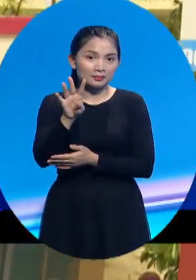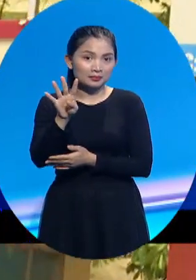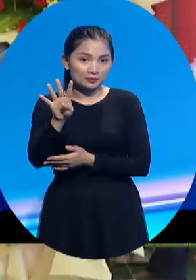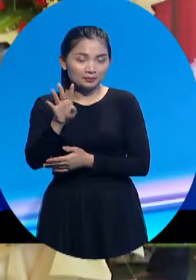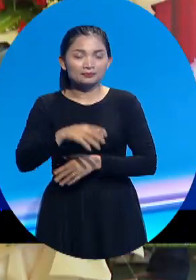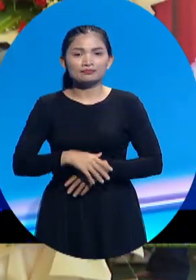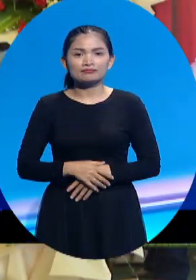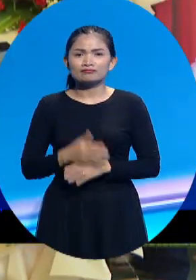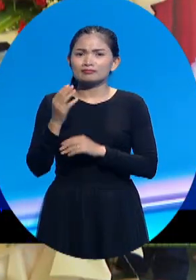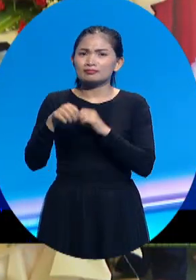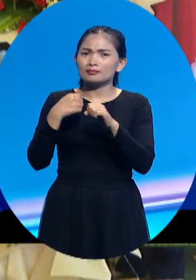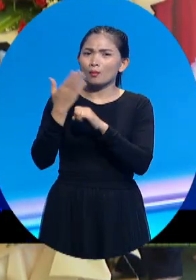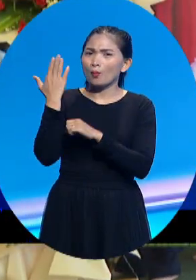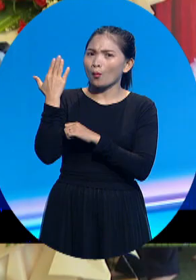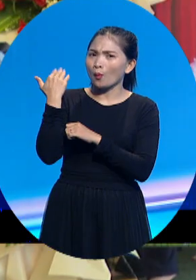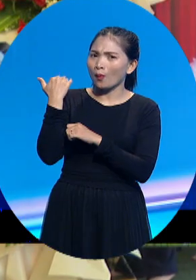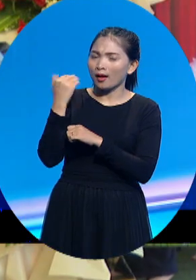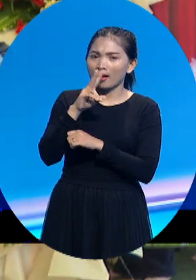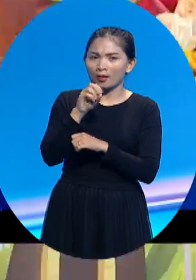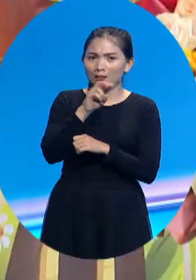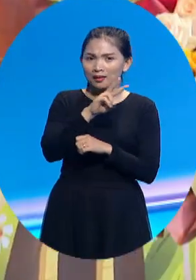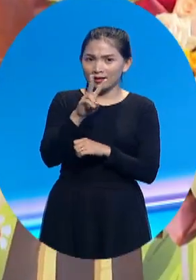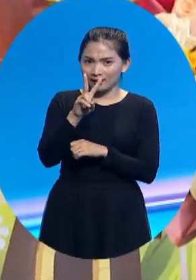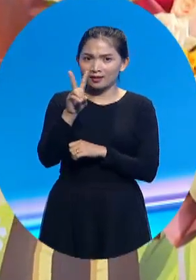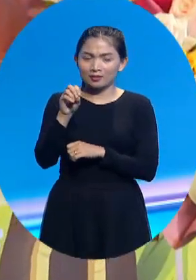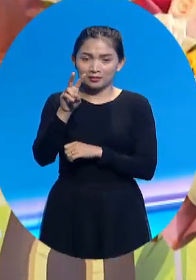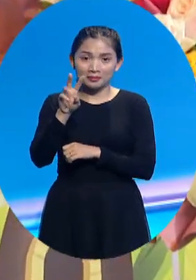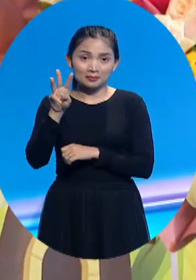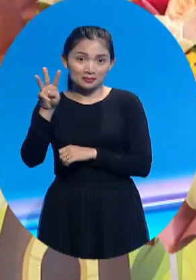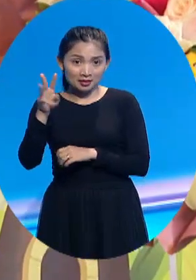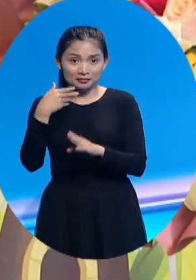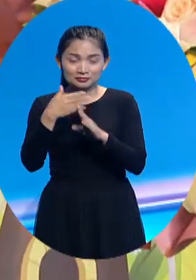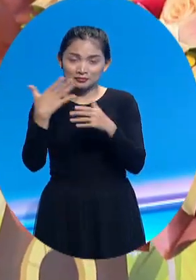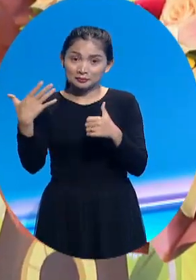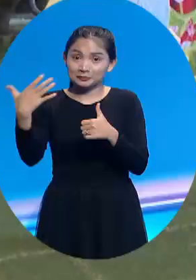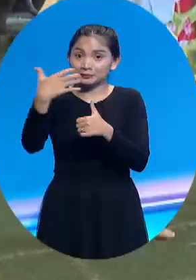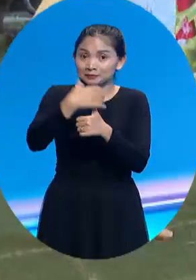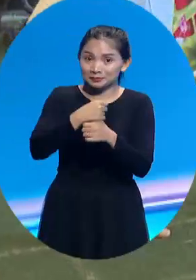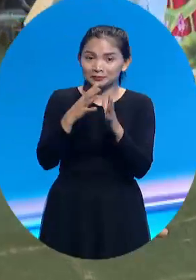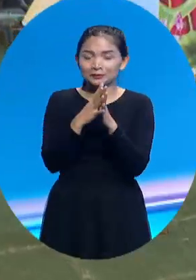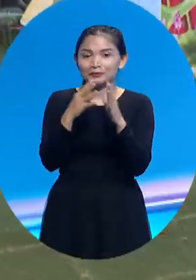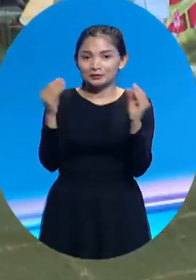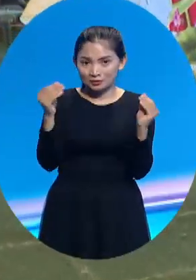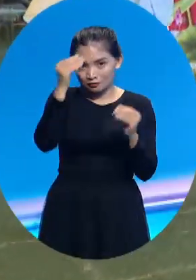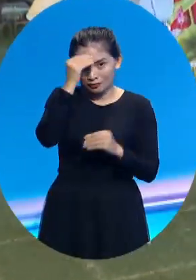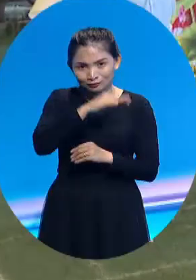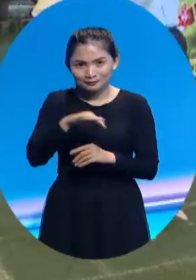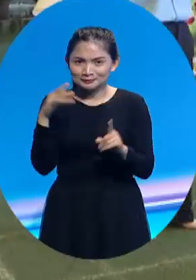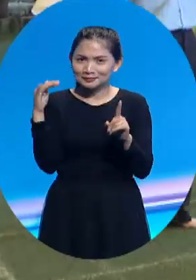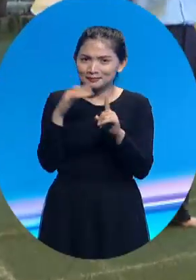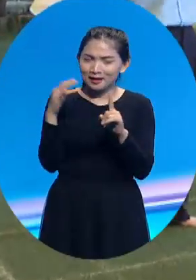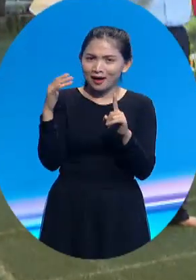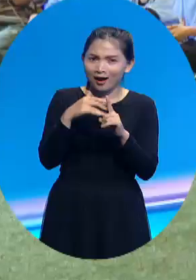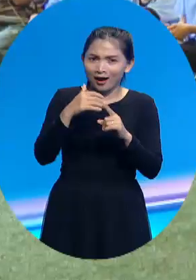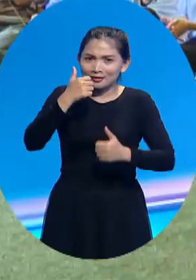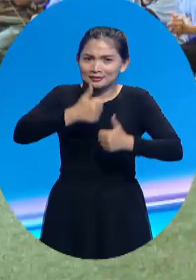2022-2023, trường giáo dục chuyên biệt Thảo Điền đã đạt nhiều kết quả đáng khích lệ. Các hoạt động giáo dục trong trường có sự chuyển biến tích cực. Học sinh của trường tham gia hội thao người khuyết